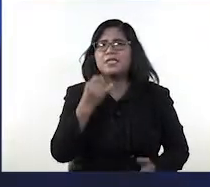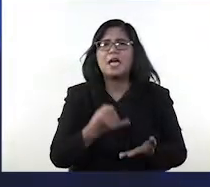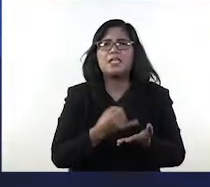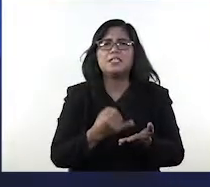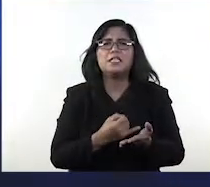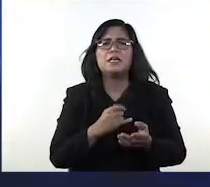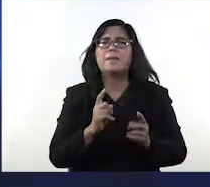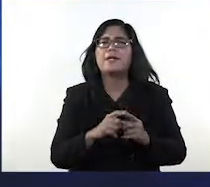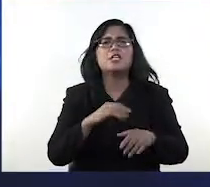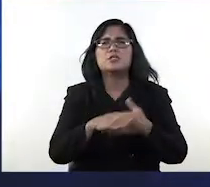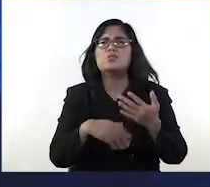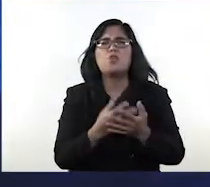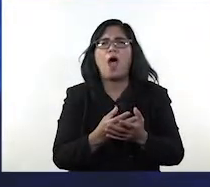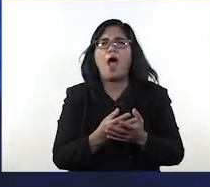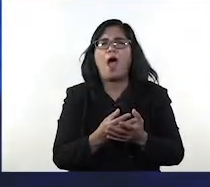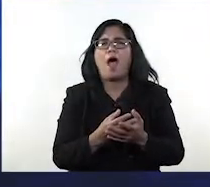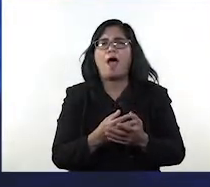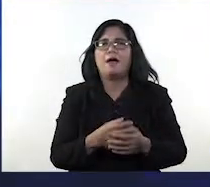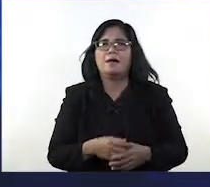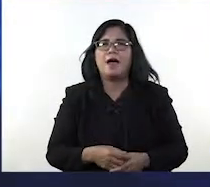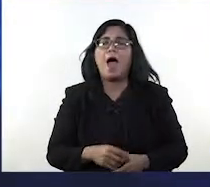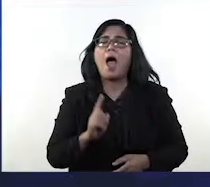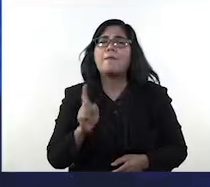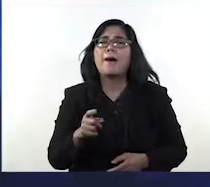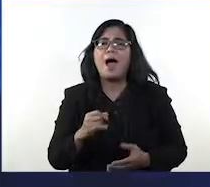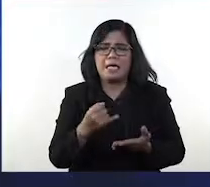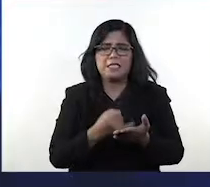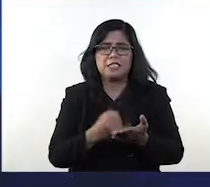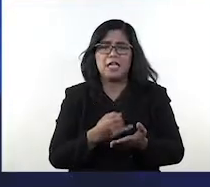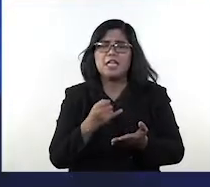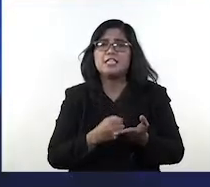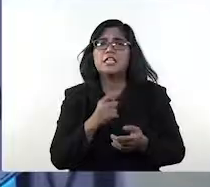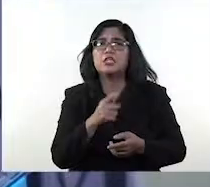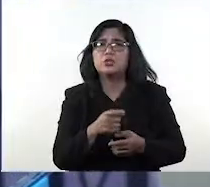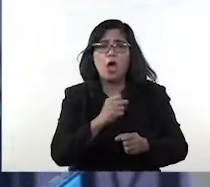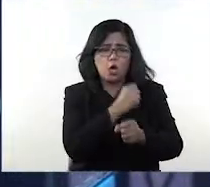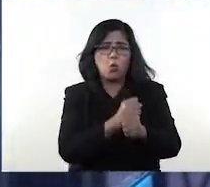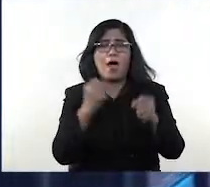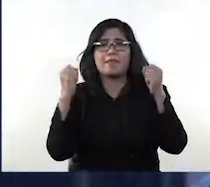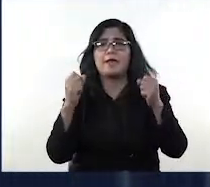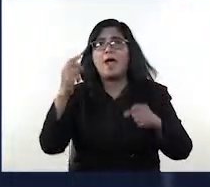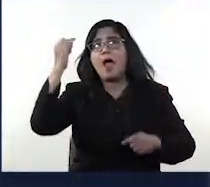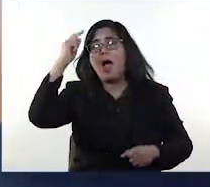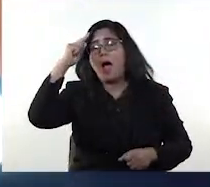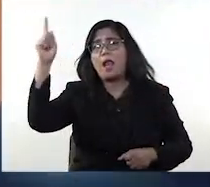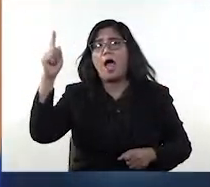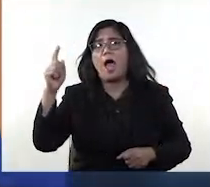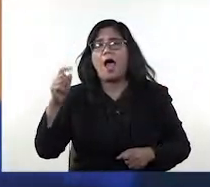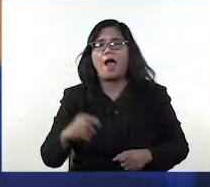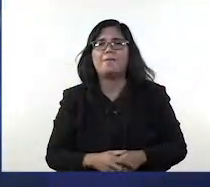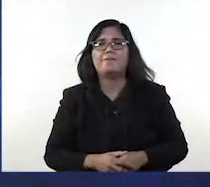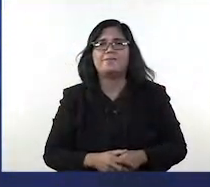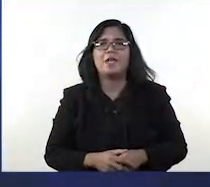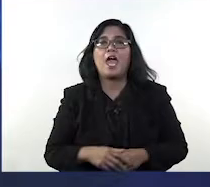setiap makhluk Hai apa itu injil-injil kekuatan Allah bahasa yunaninya bilang ewanggelion